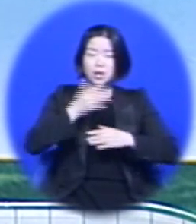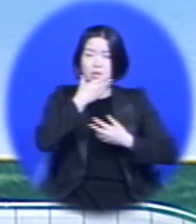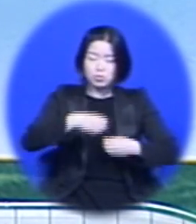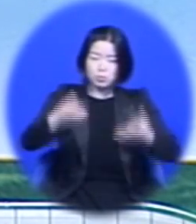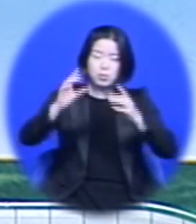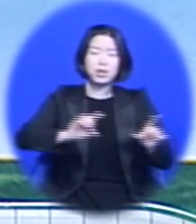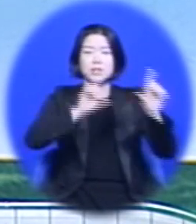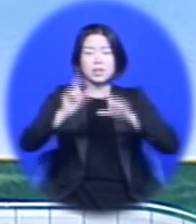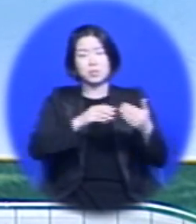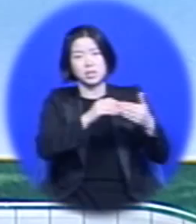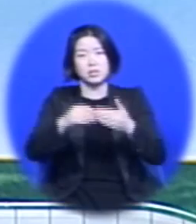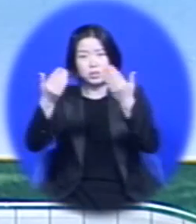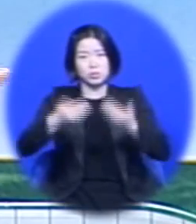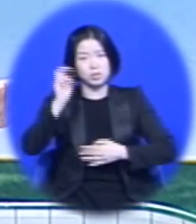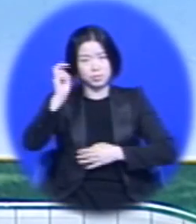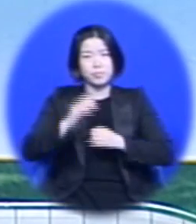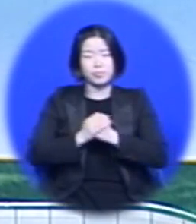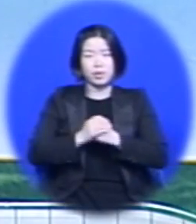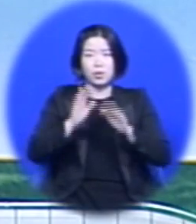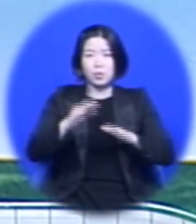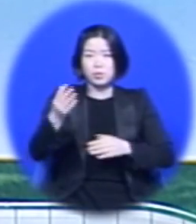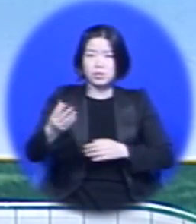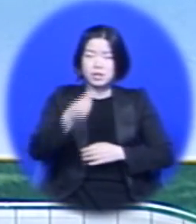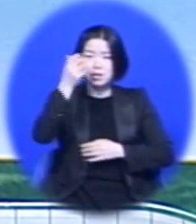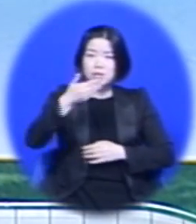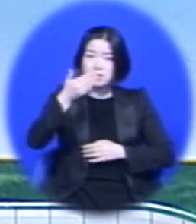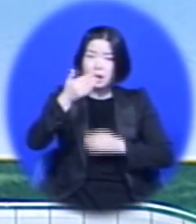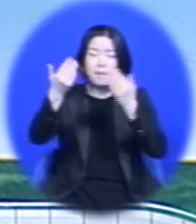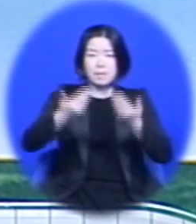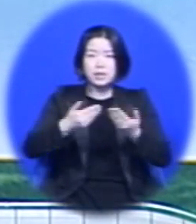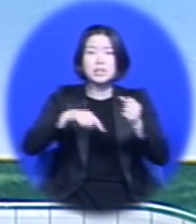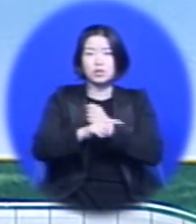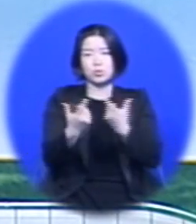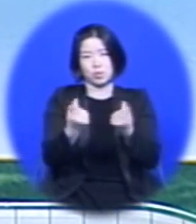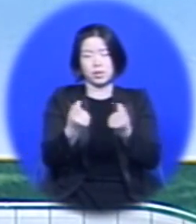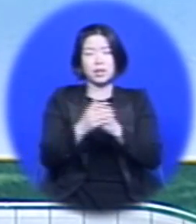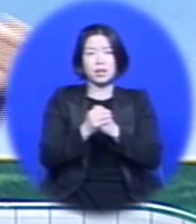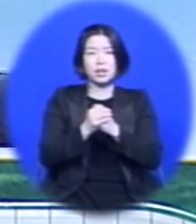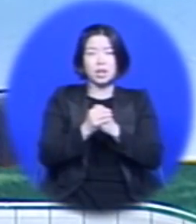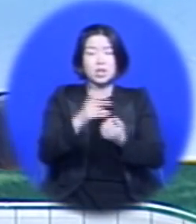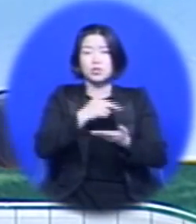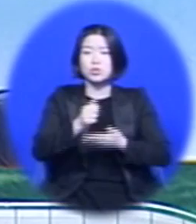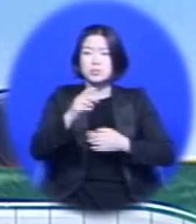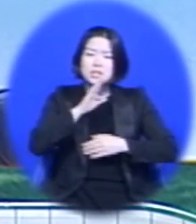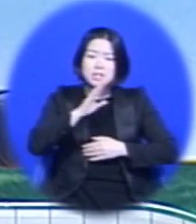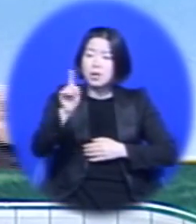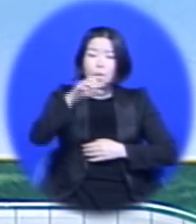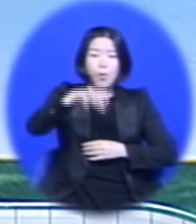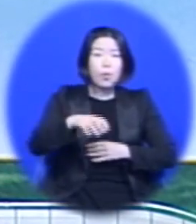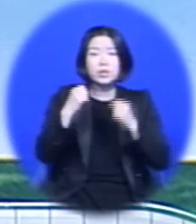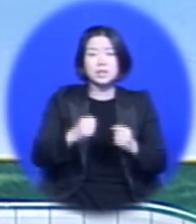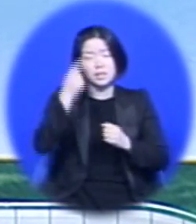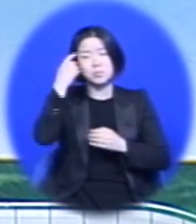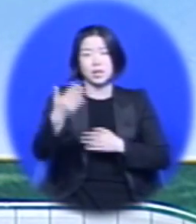인도하실 것입니다. 오늘 우리가 성찬을 받는 것도 그렇습니다. 여러분, 주님이 진짜 어디 계시지요?